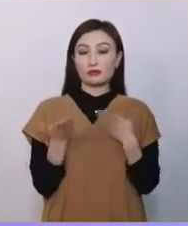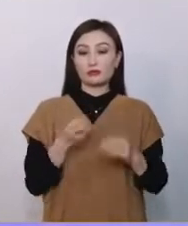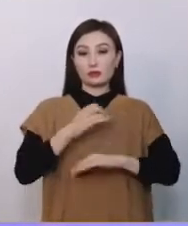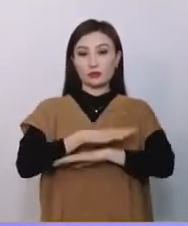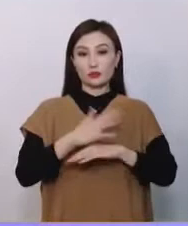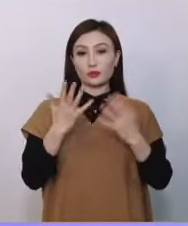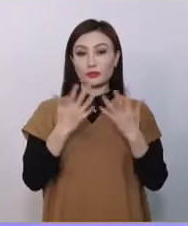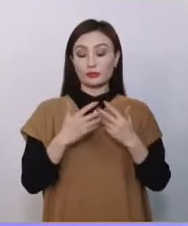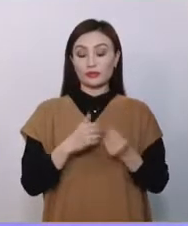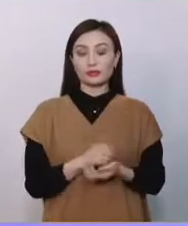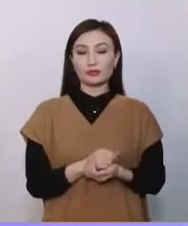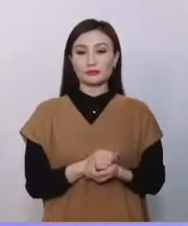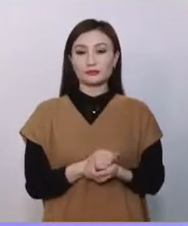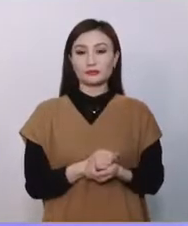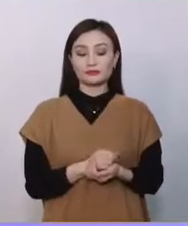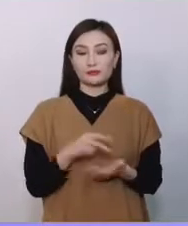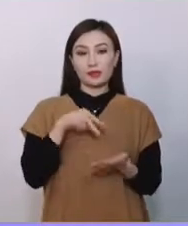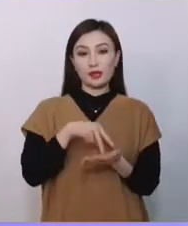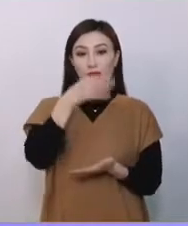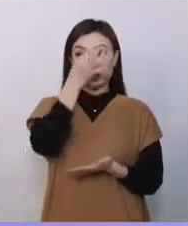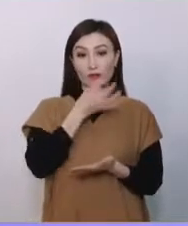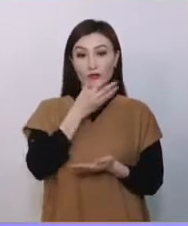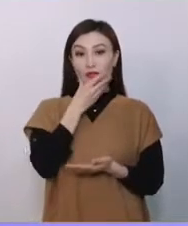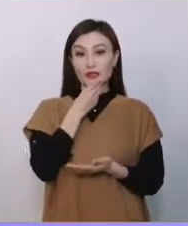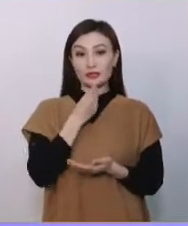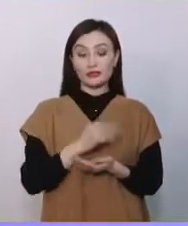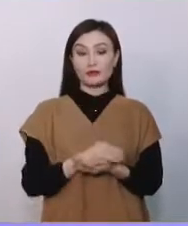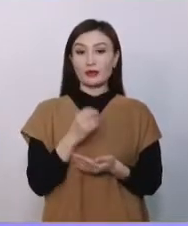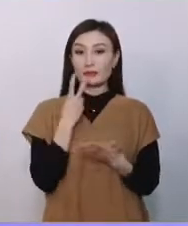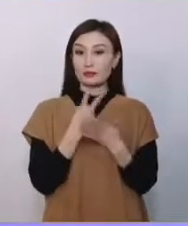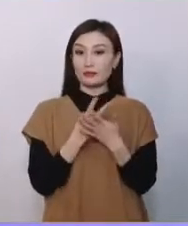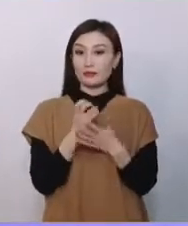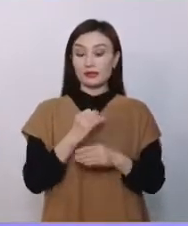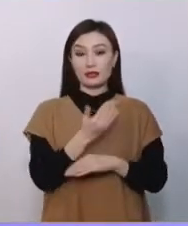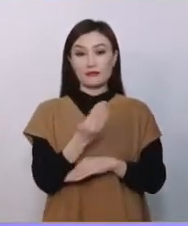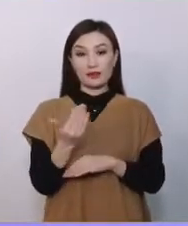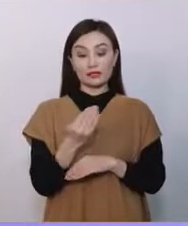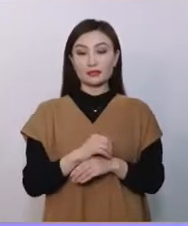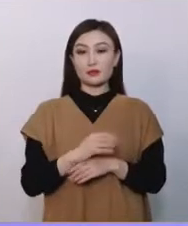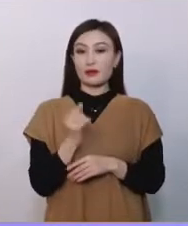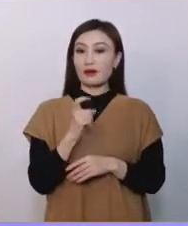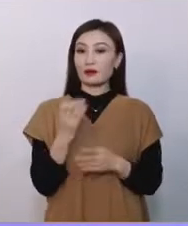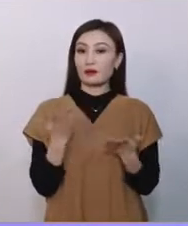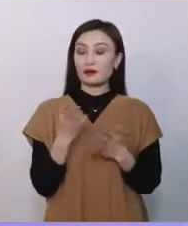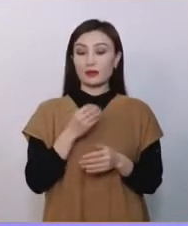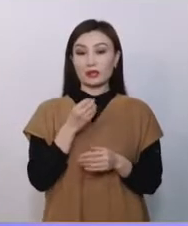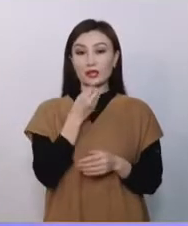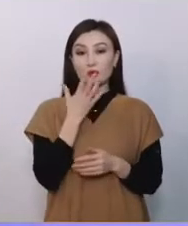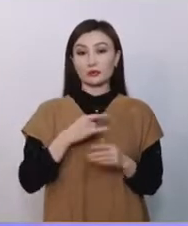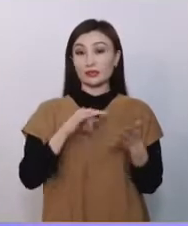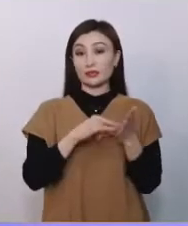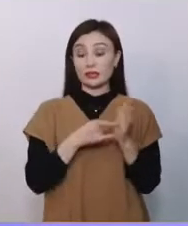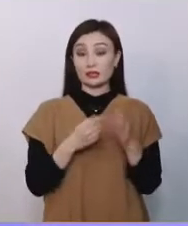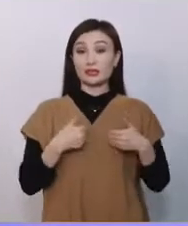математики store ровненько красиво посмотрю ка я на вас ах какой хороший класс